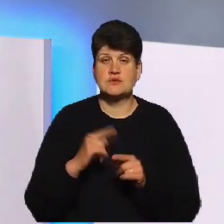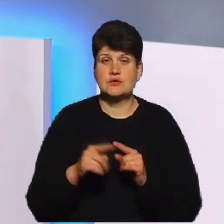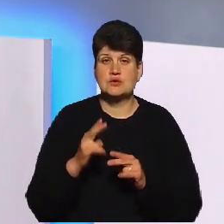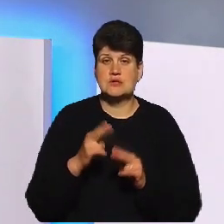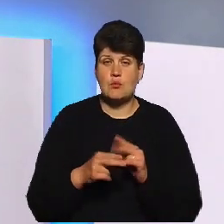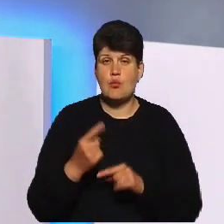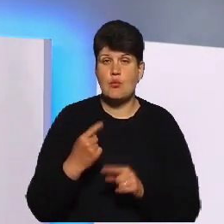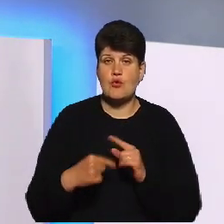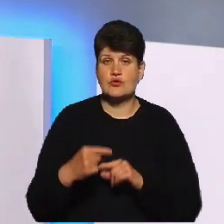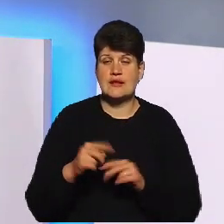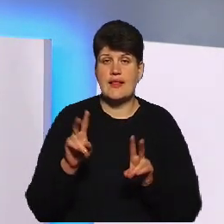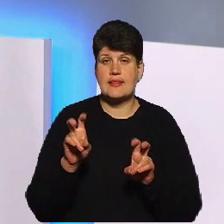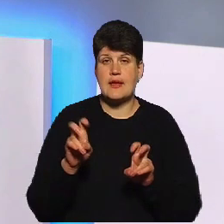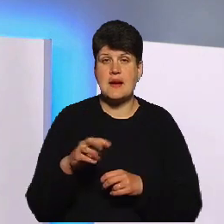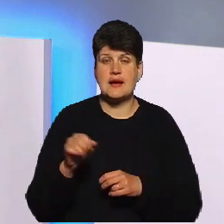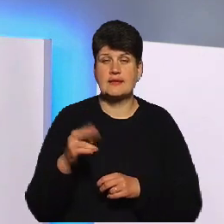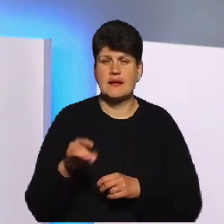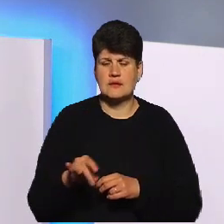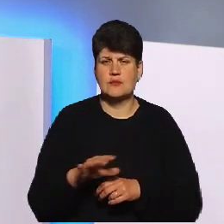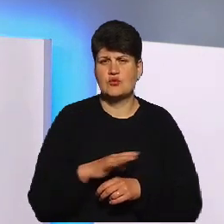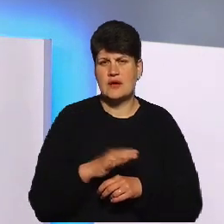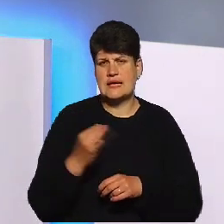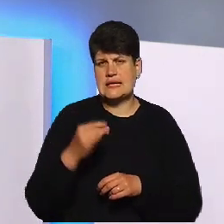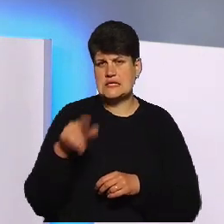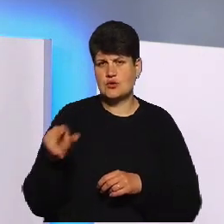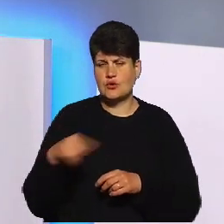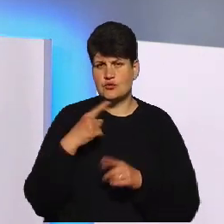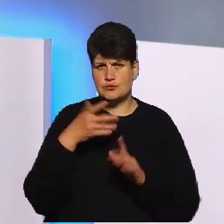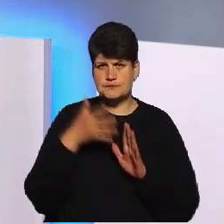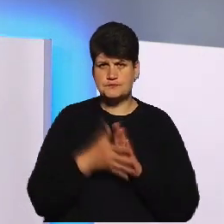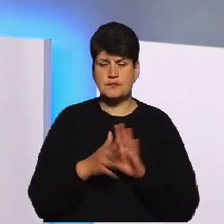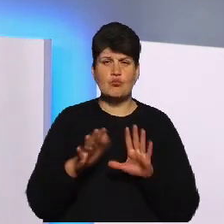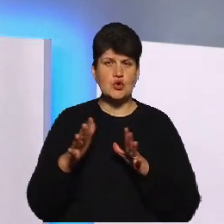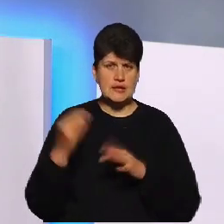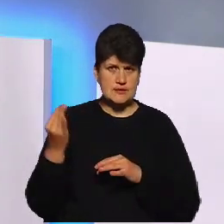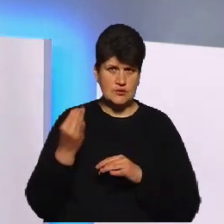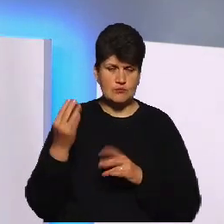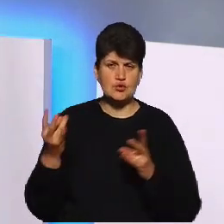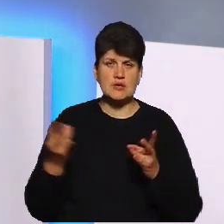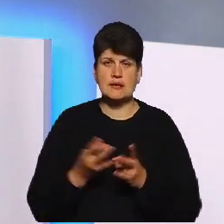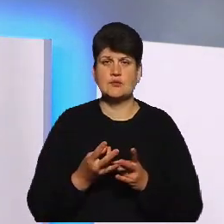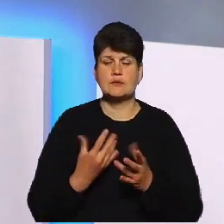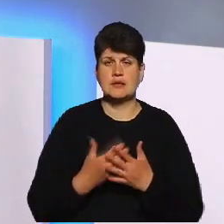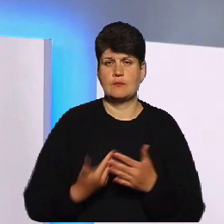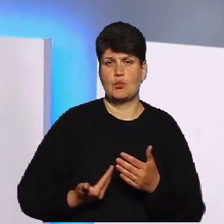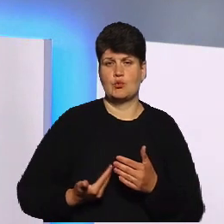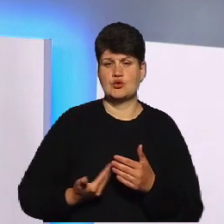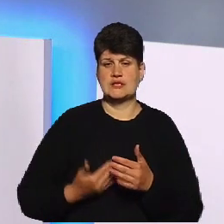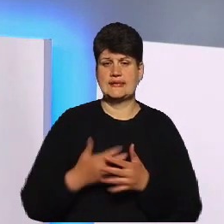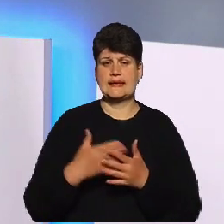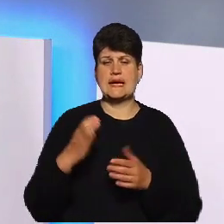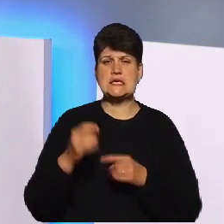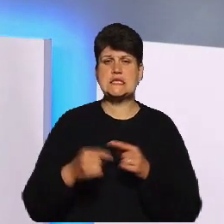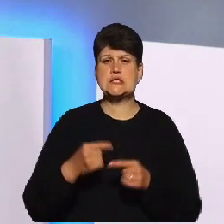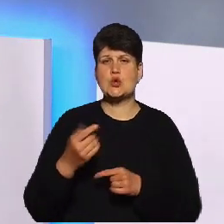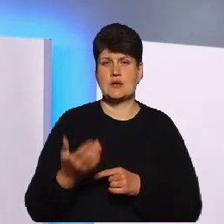Майдану. Іноді історики кажуть, щоб осмислити якусь там подію історичну, потрібно прожити, не знаю, кілька століть. Від